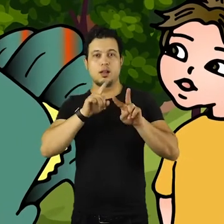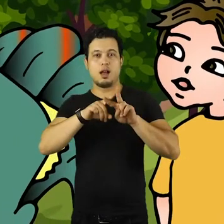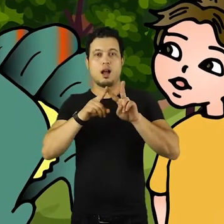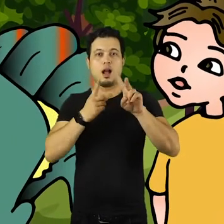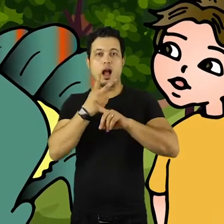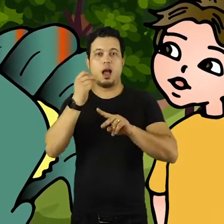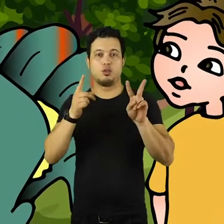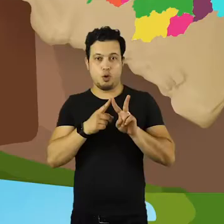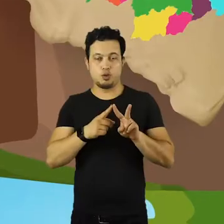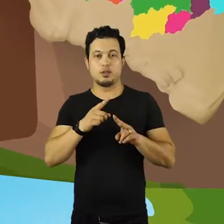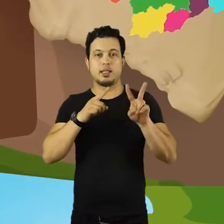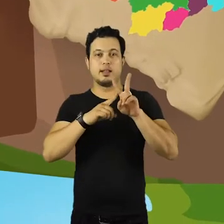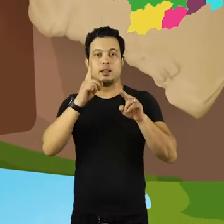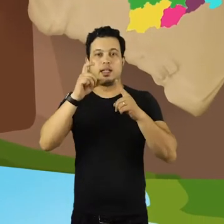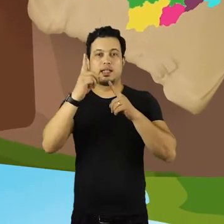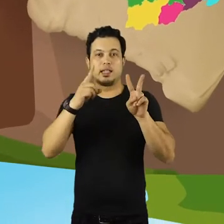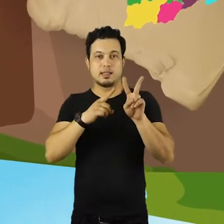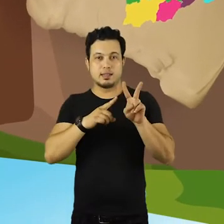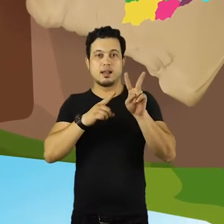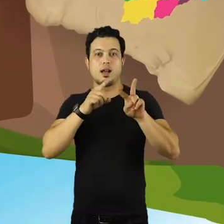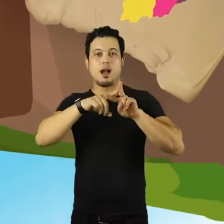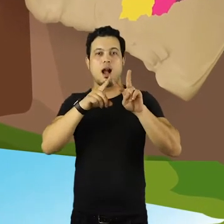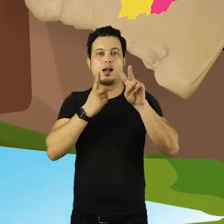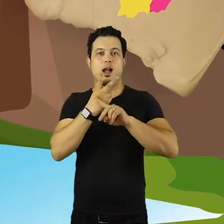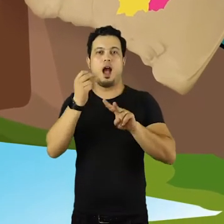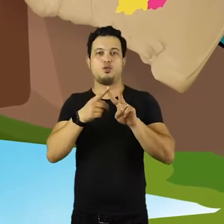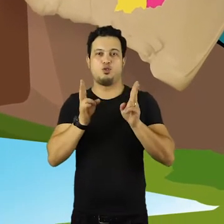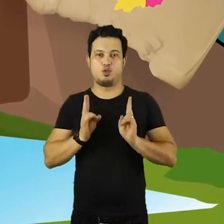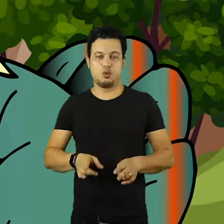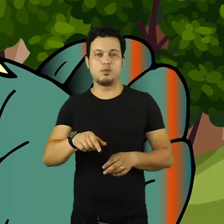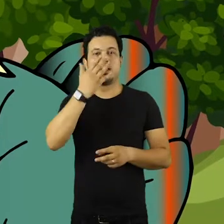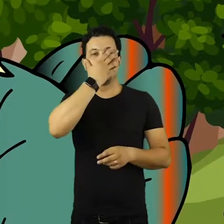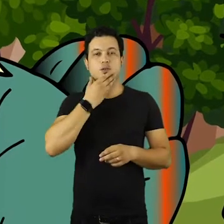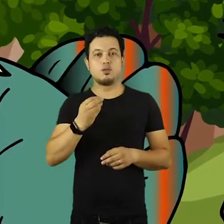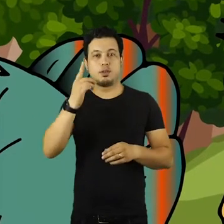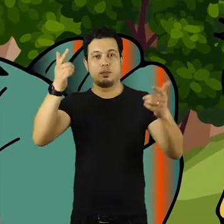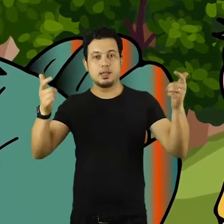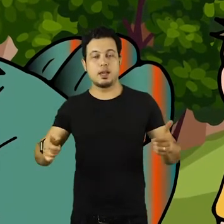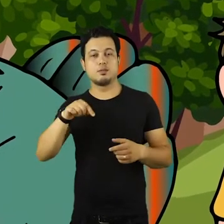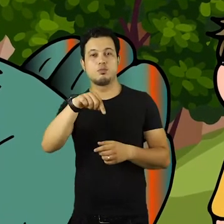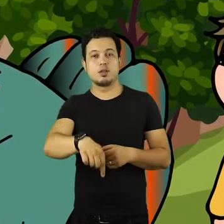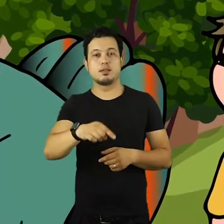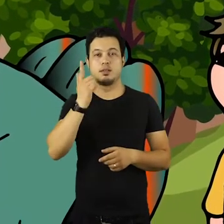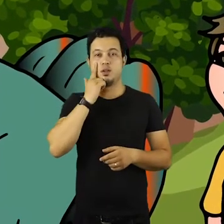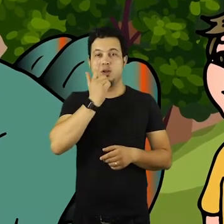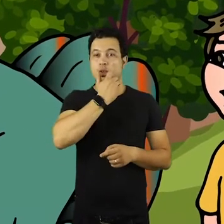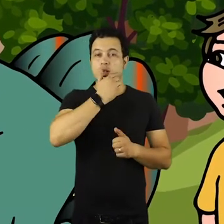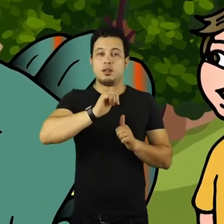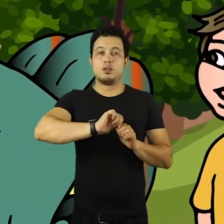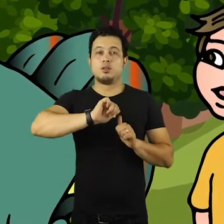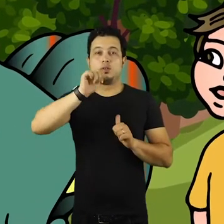Kısık Kanyonu'ndayız. Burası ne kadar da güzel bir yer. Evet Pınar'cığım, burası